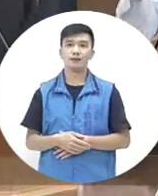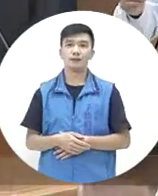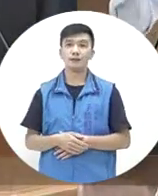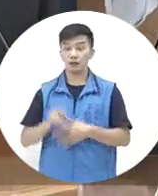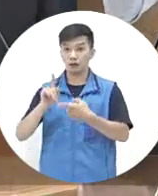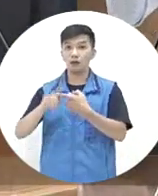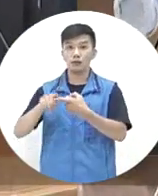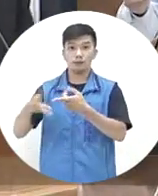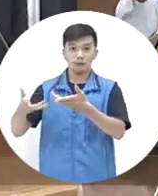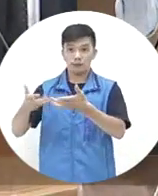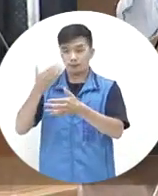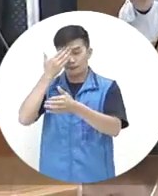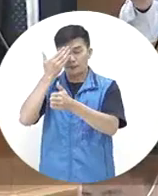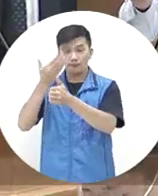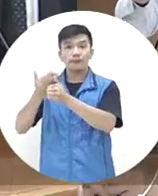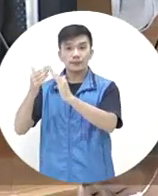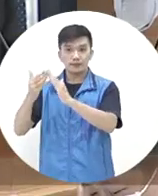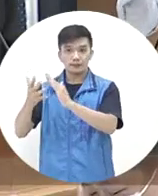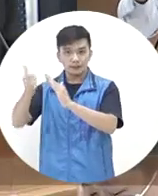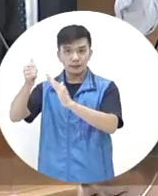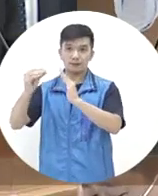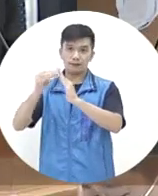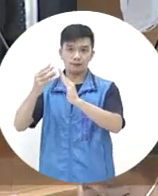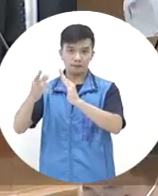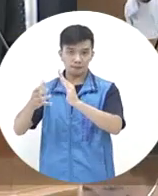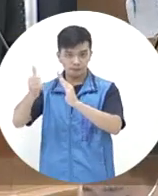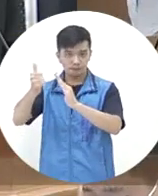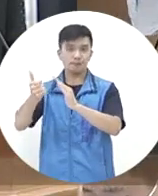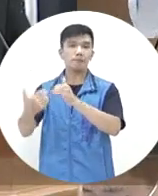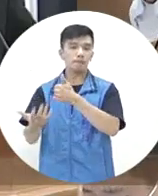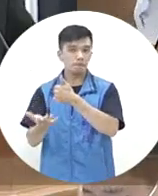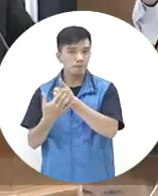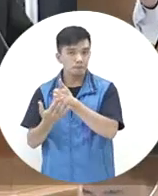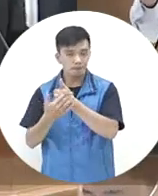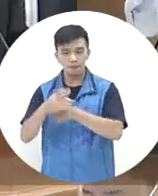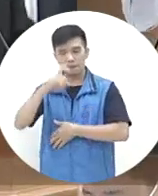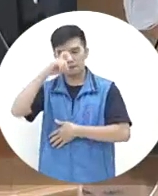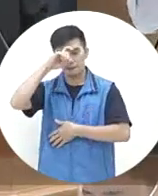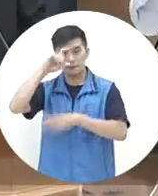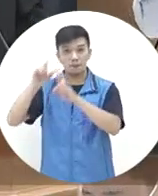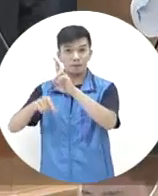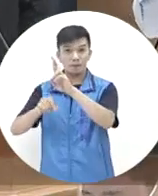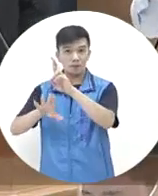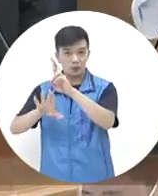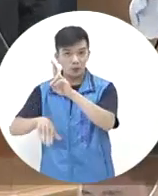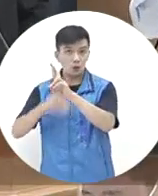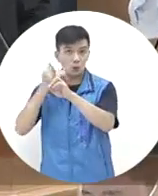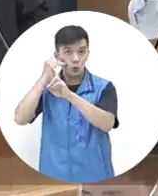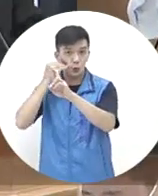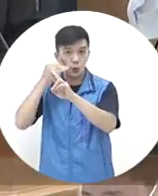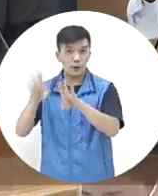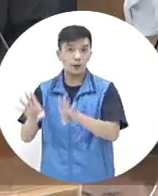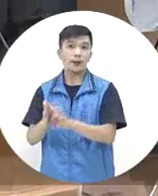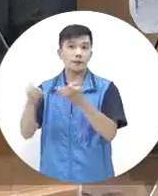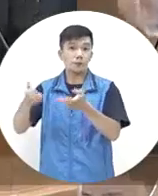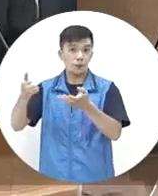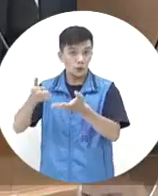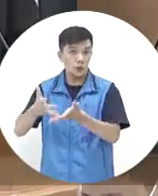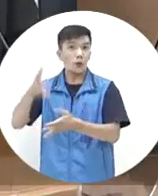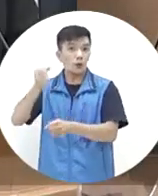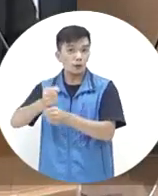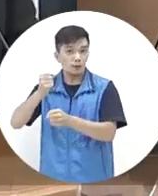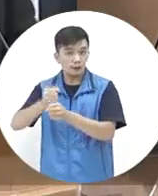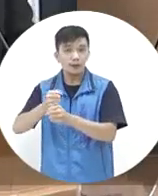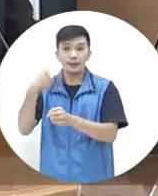就要拜托我们市长局长哈、哦，拜托哎，年底动工的话。一定要把替代道路做好，这